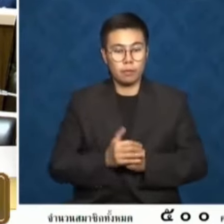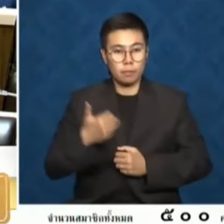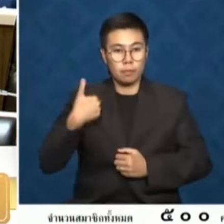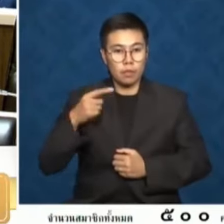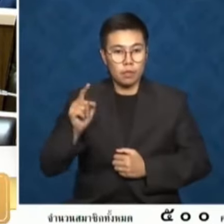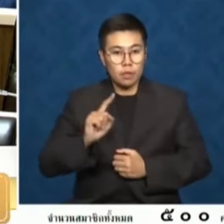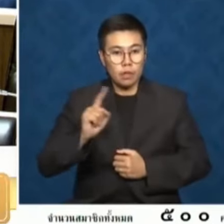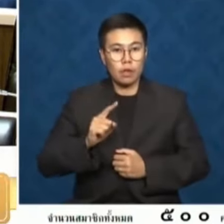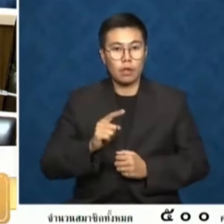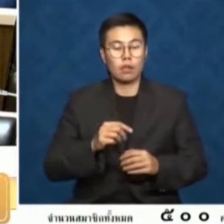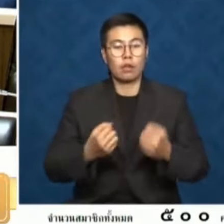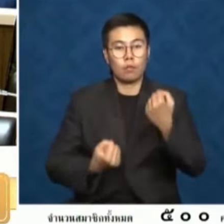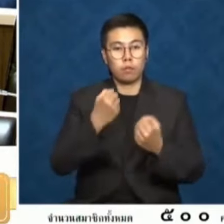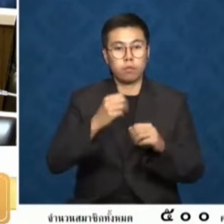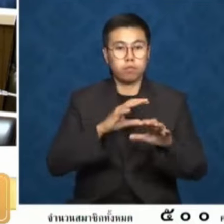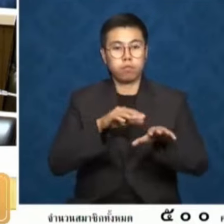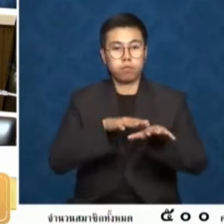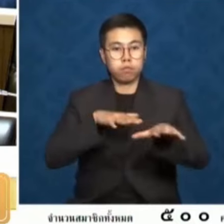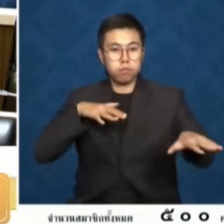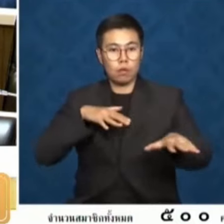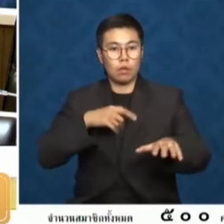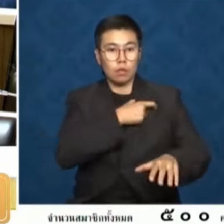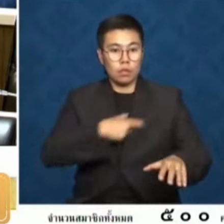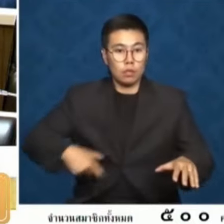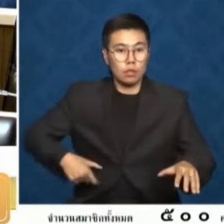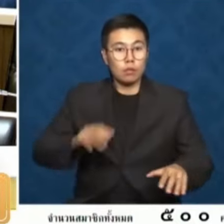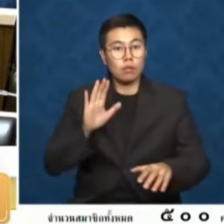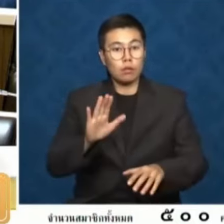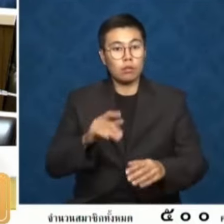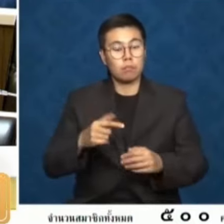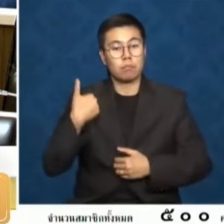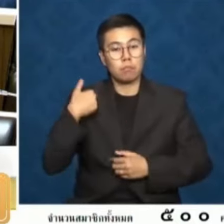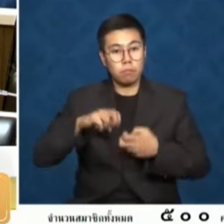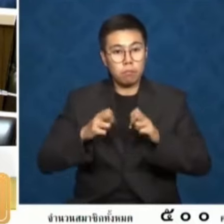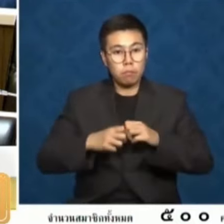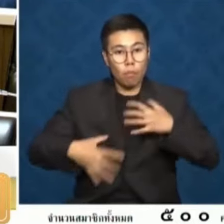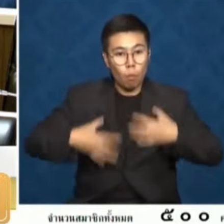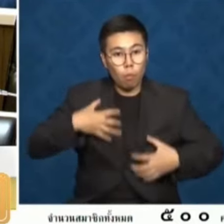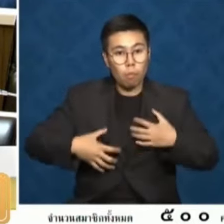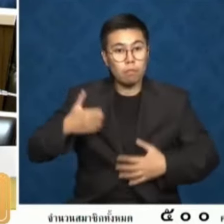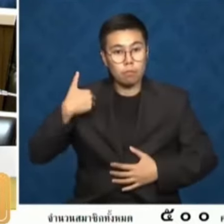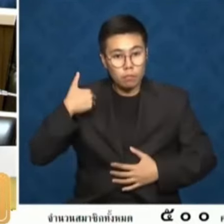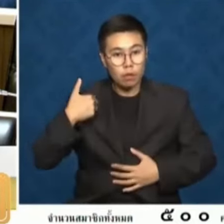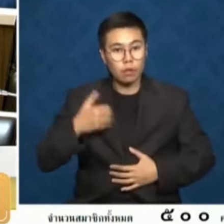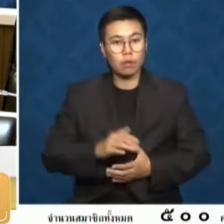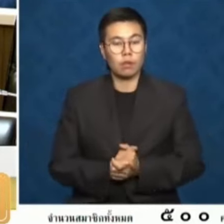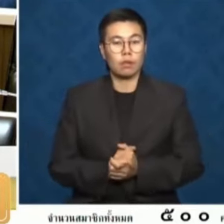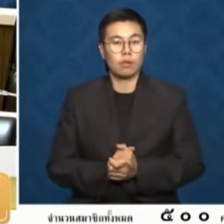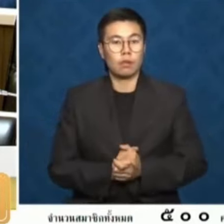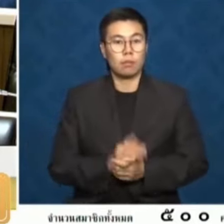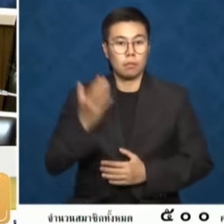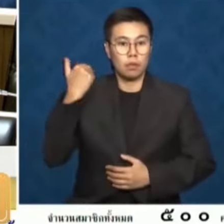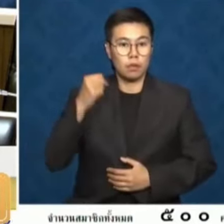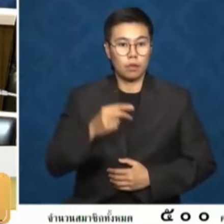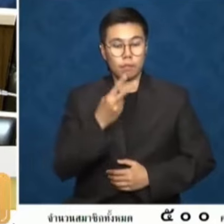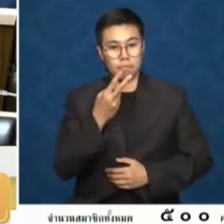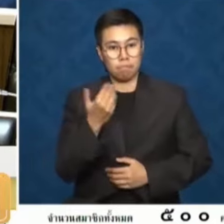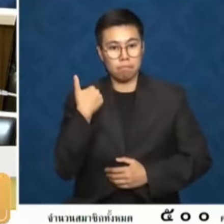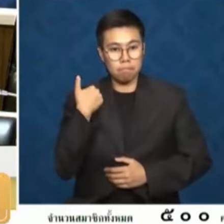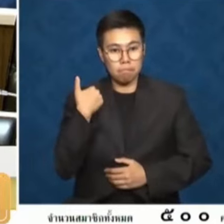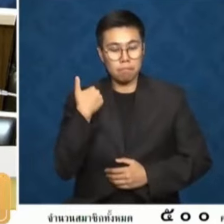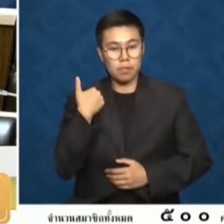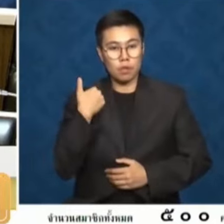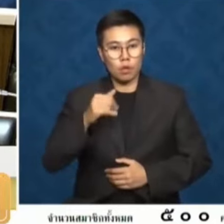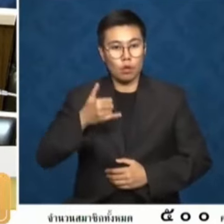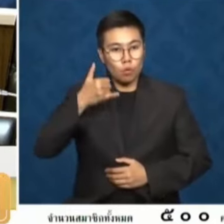สร้างความเดือดร้อนหรือไม่อันนี้ผมเอ่ยจากที่เขาลงในยูโด